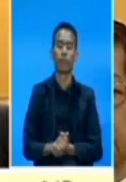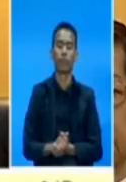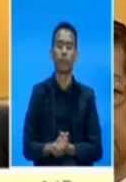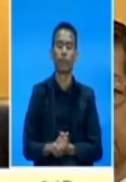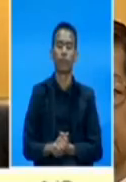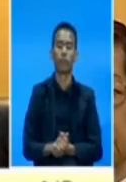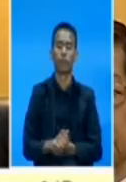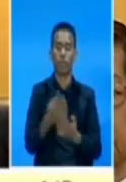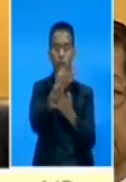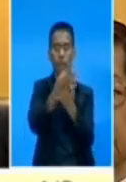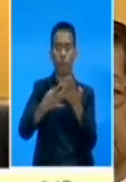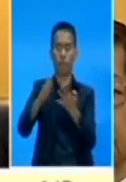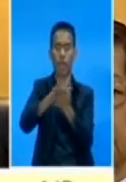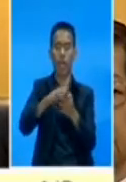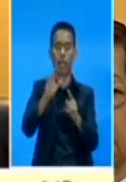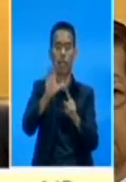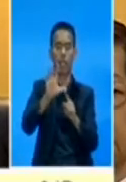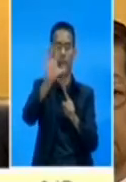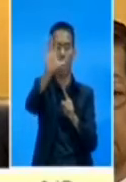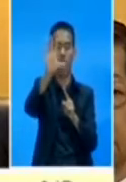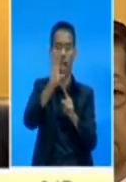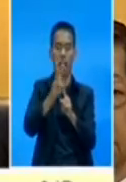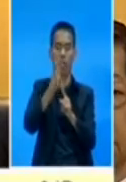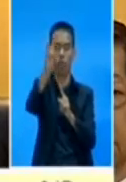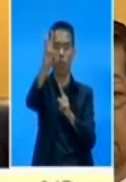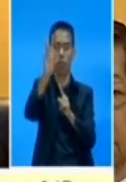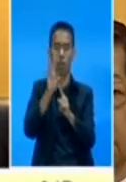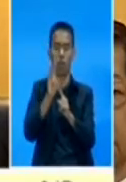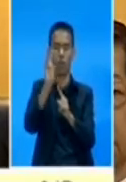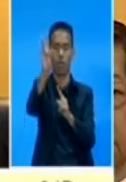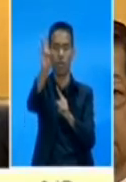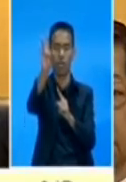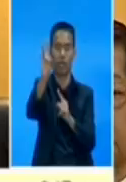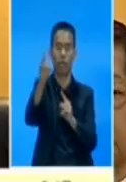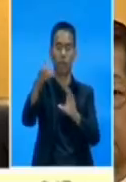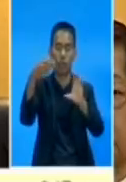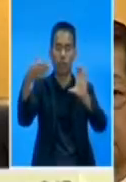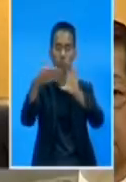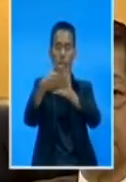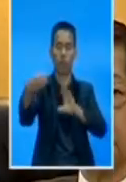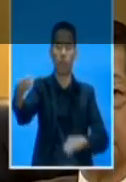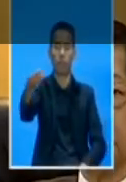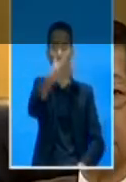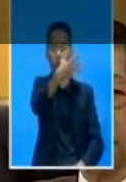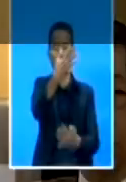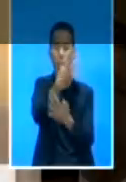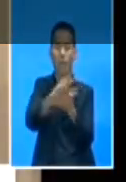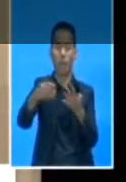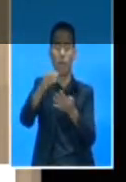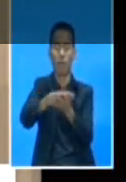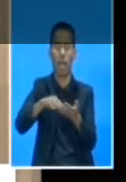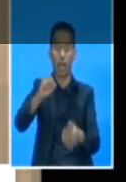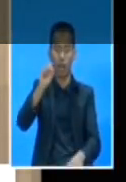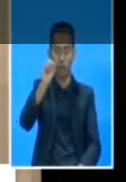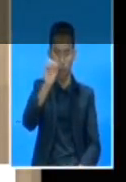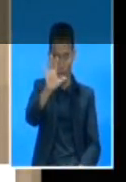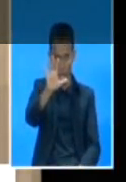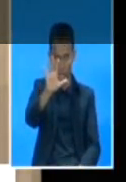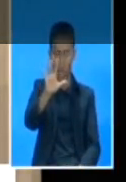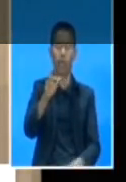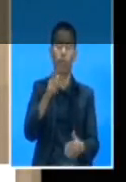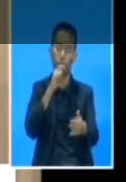ในแผนที่5 6และ7ขอประภัยครับทั้ง5แผนนี้เป็นแผนเกี่ยวกับเรื่องงานสอบสว